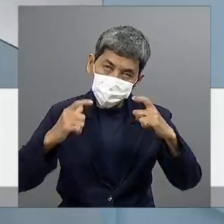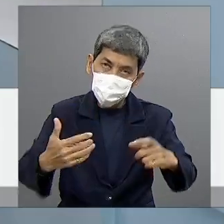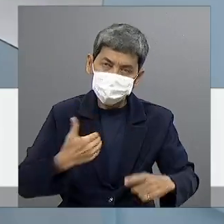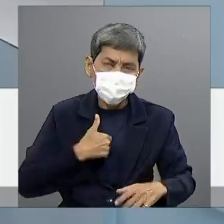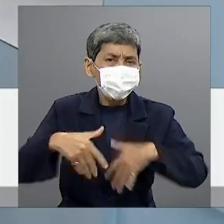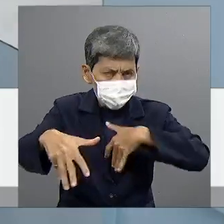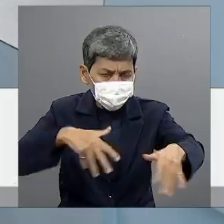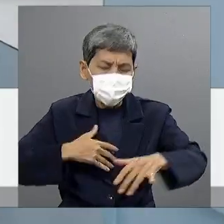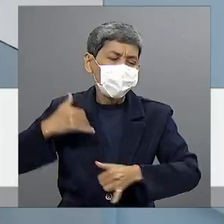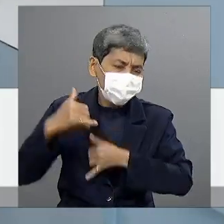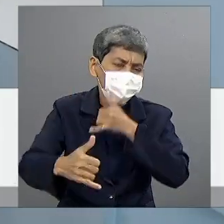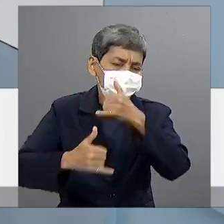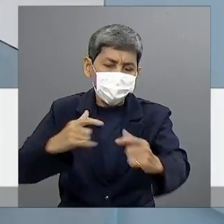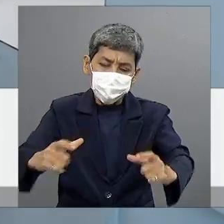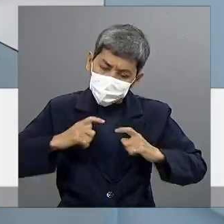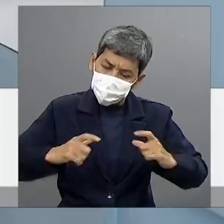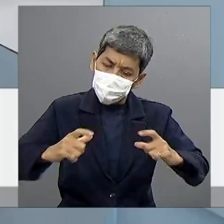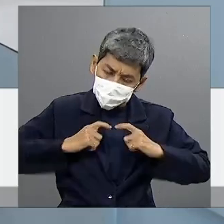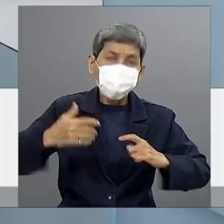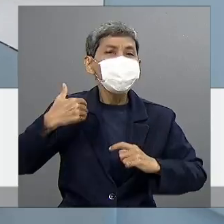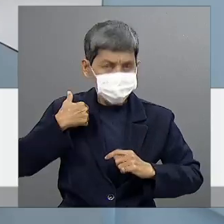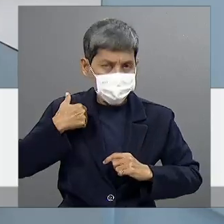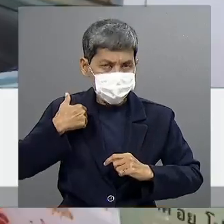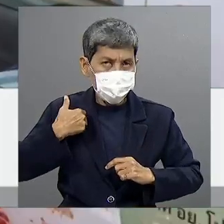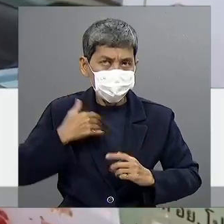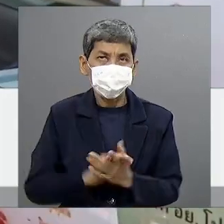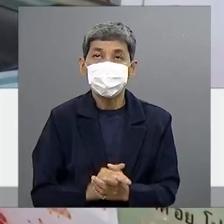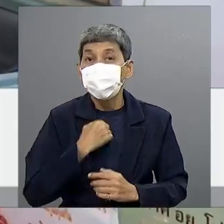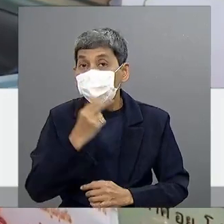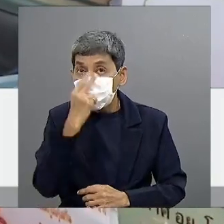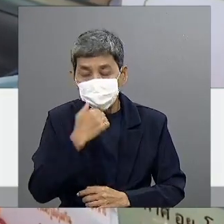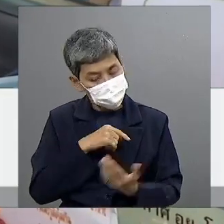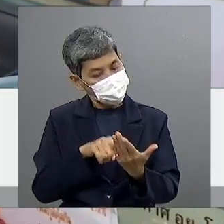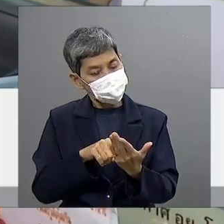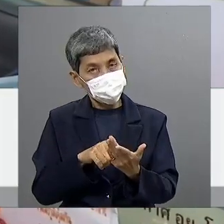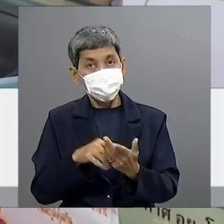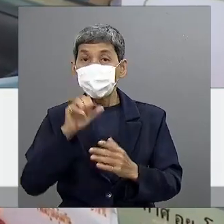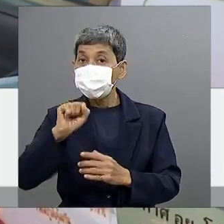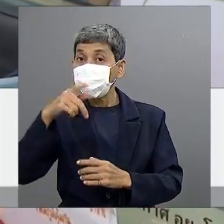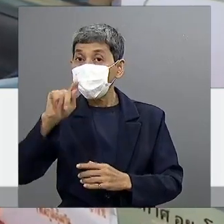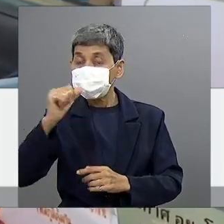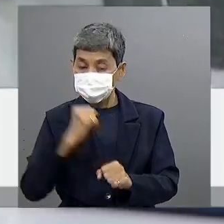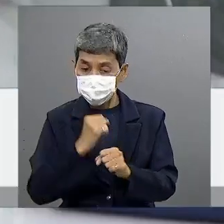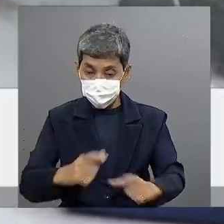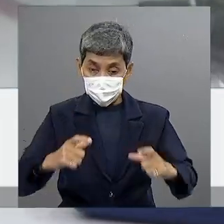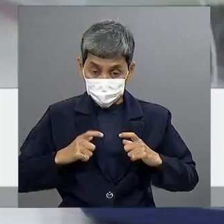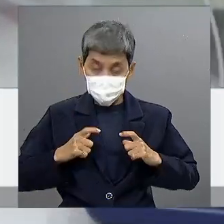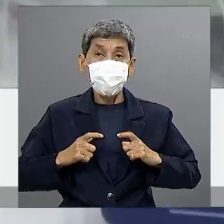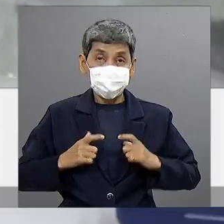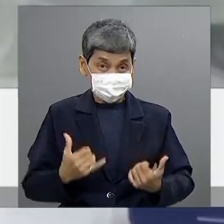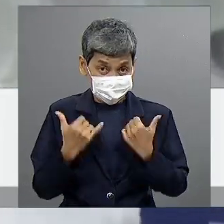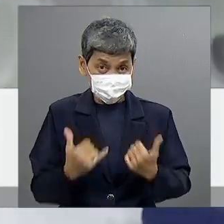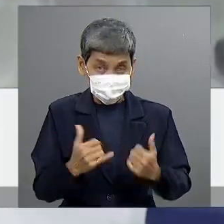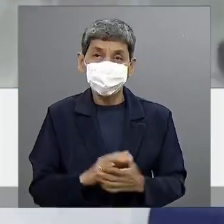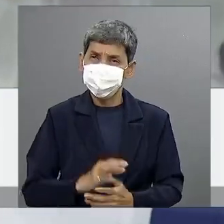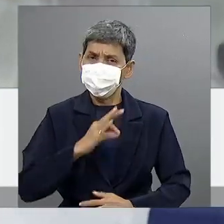ทยอยมารับ ATK เป็นระยะเช่นกันค่ะซึ่งพวกเขาก็เห็นว่าการที่สปสช.ดำเนินการแจก ATK ในช่วงนี้เป็นแนวท